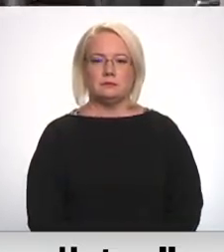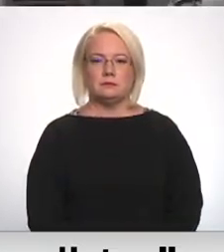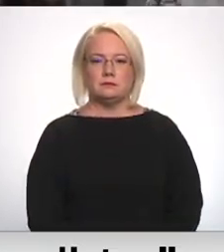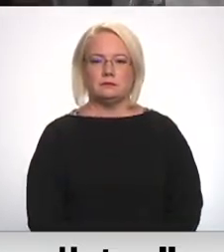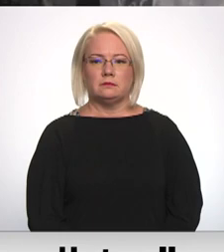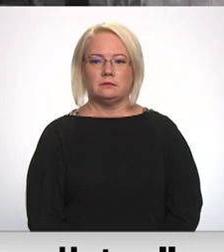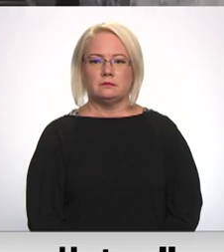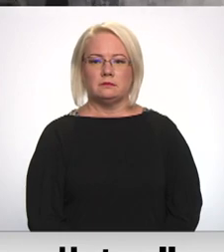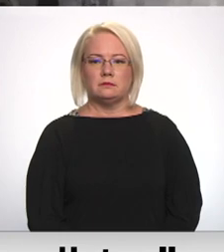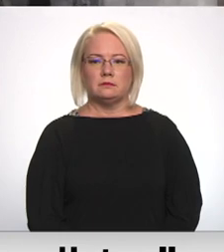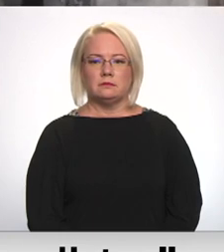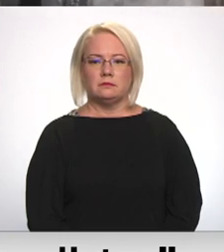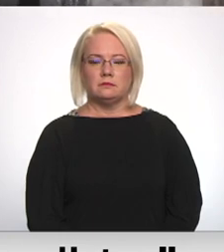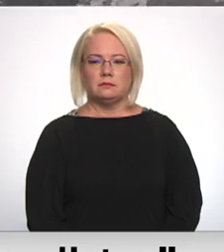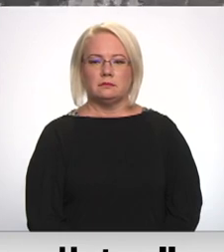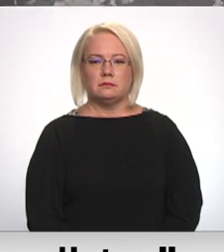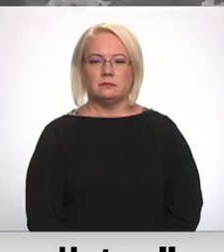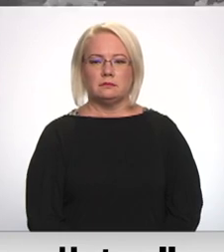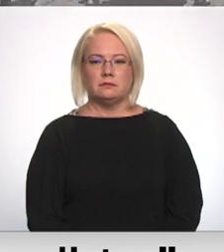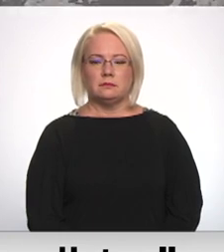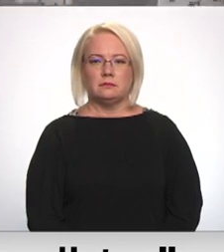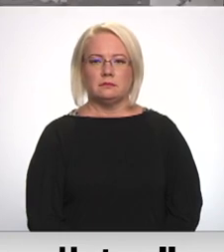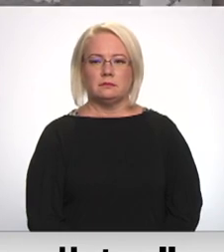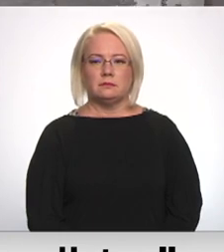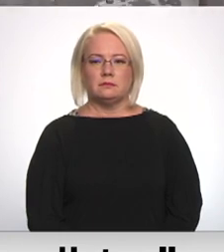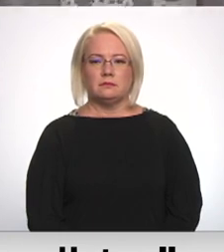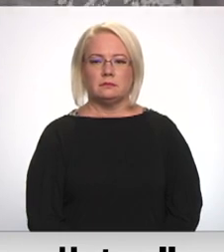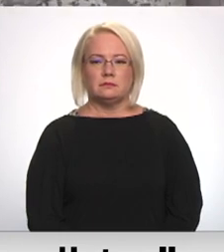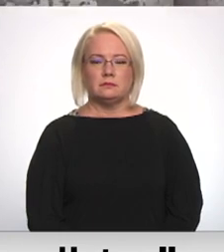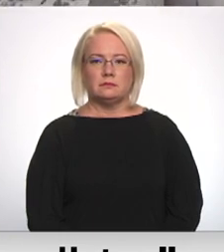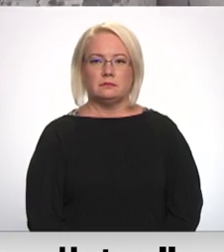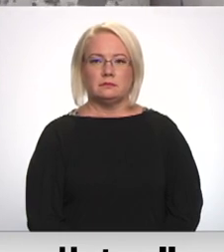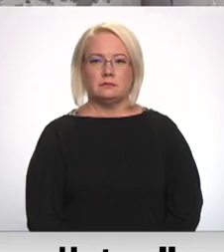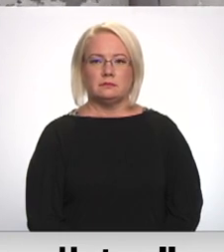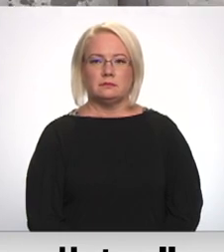Jā, stop, stop, stop, stop. Ines Ķester, Justs Kurvins, TV Kurzeme.